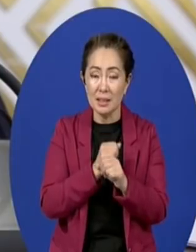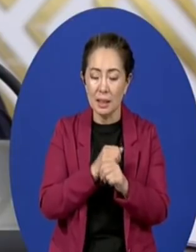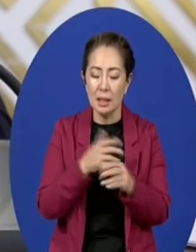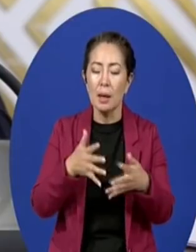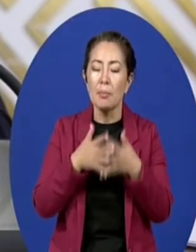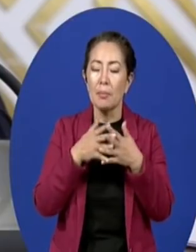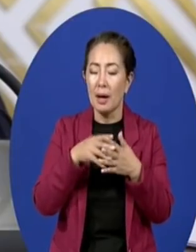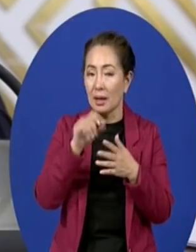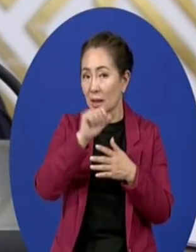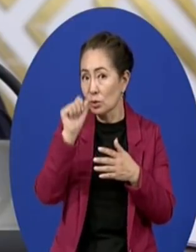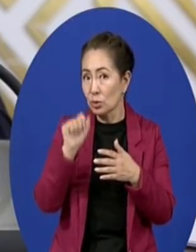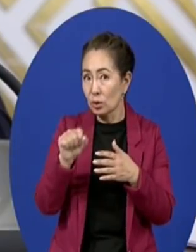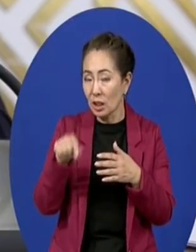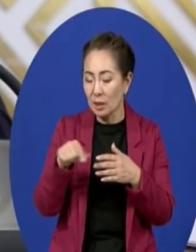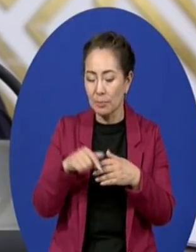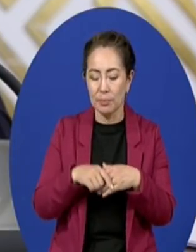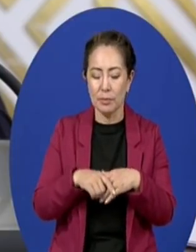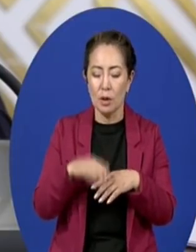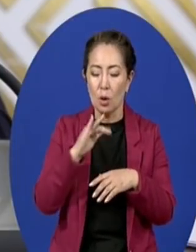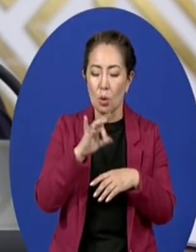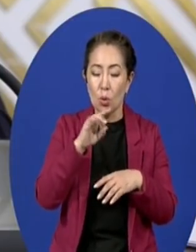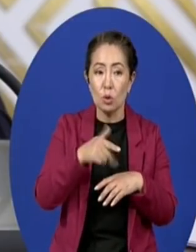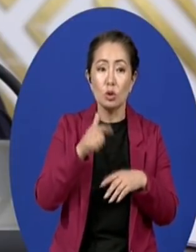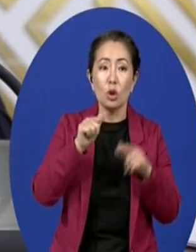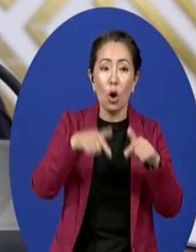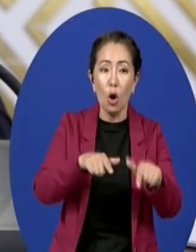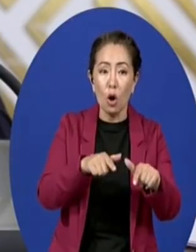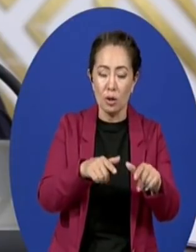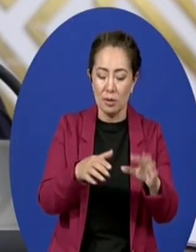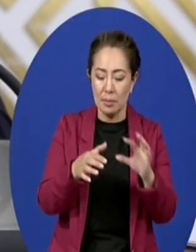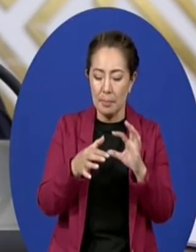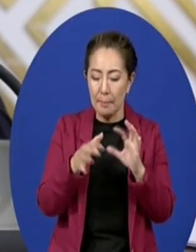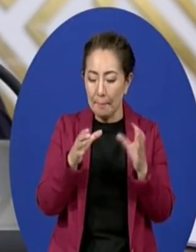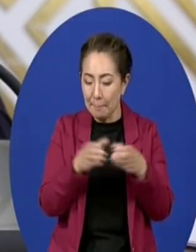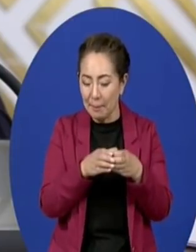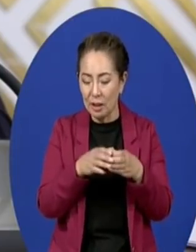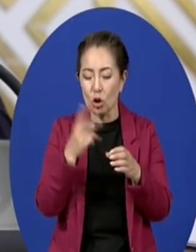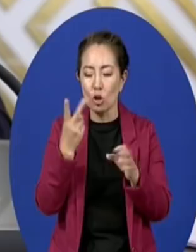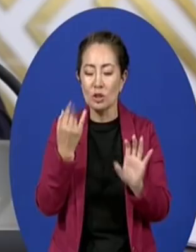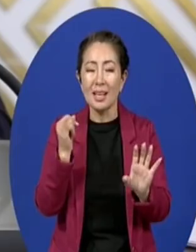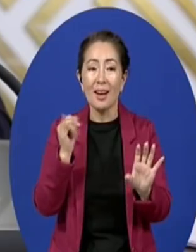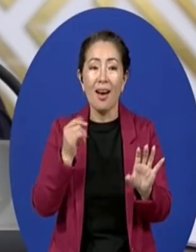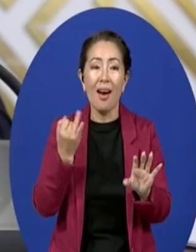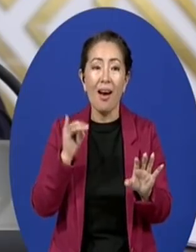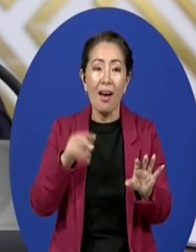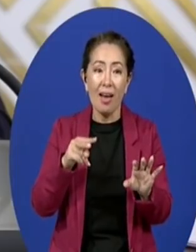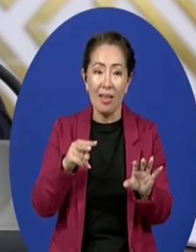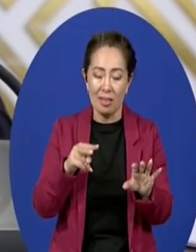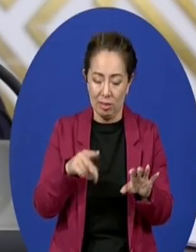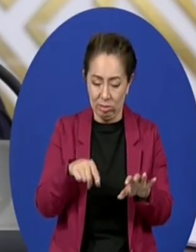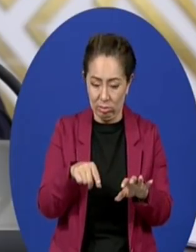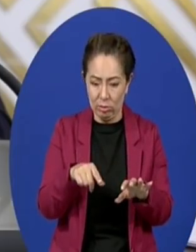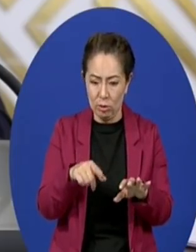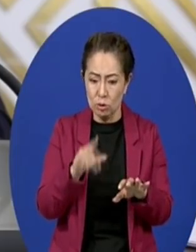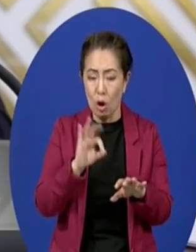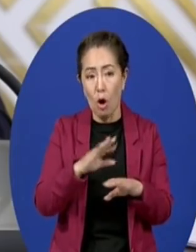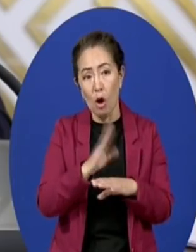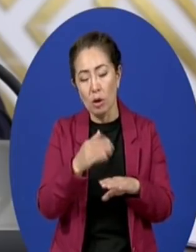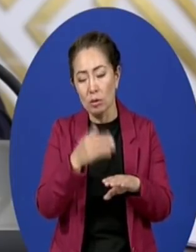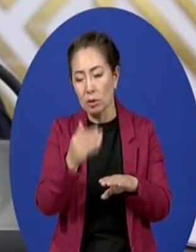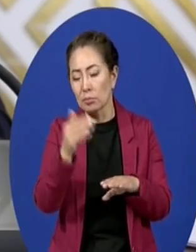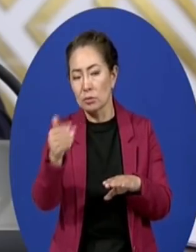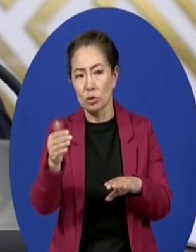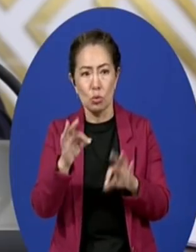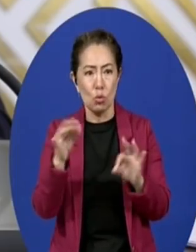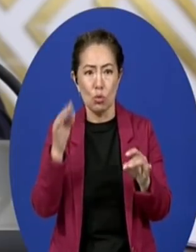сууцны асуудал, за мөн Уртын гол баг багтэрэгт 260 айлын орон сууц гээд эдгээр бол онд амжихаас одоо бараг онд амжихаас